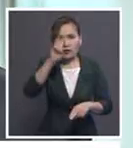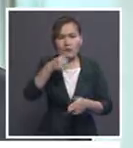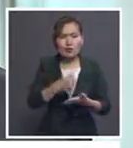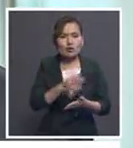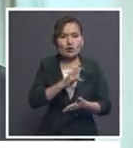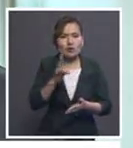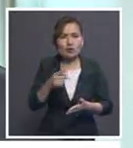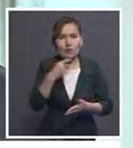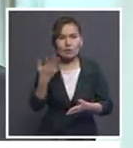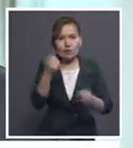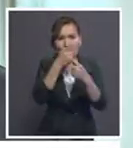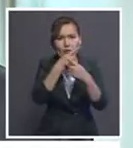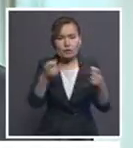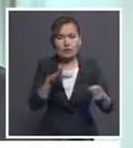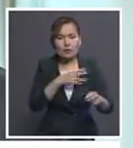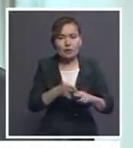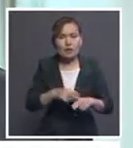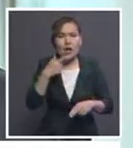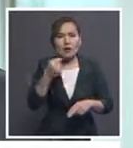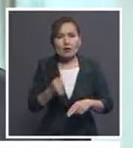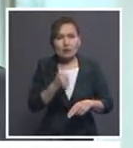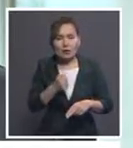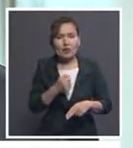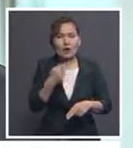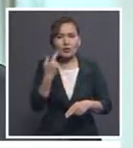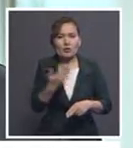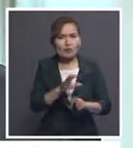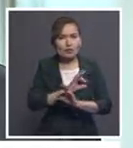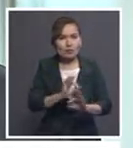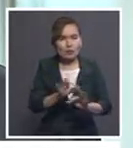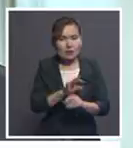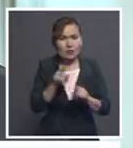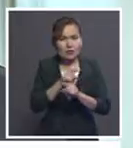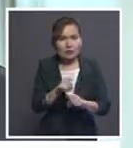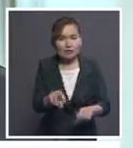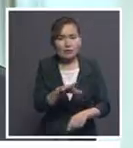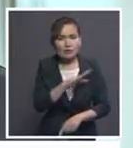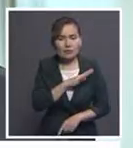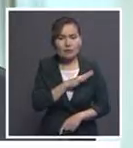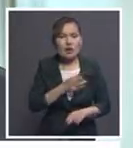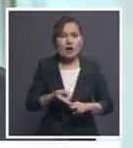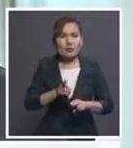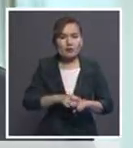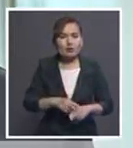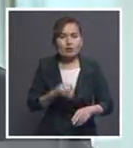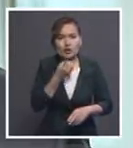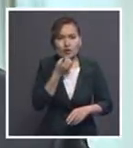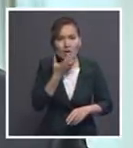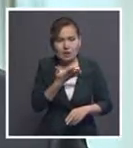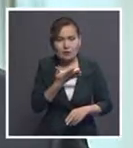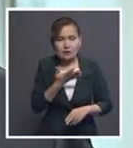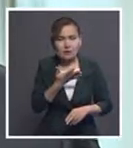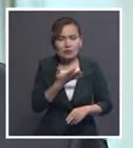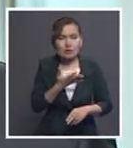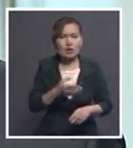бастамаға байланысты бүгін осы әскери азаматтарға, әскери қызметте жүрген азаматтарға түсіндірме бердік. Мен ойымша өте бір жақсы